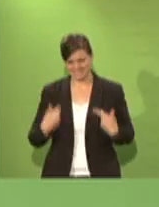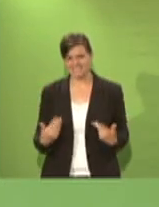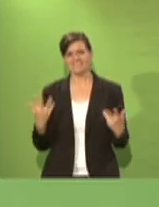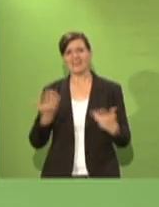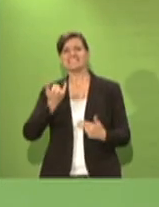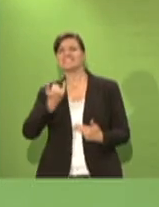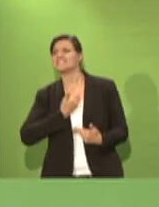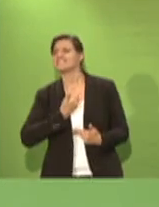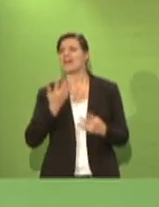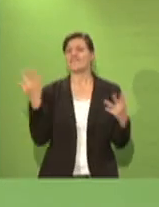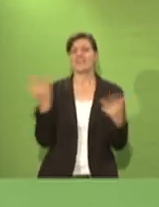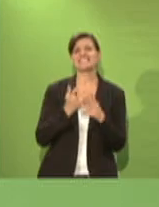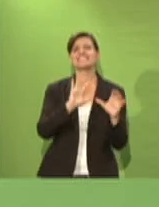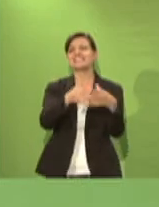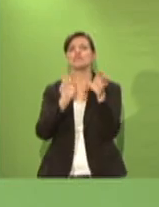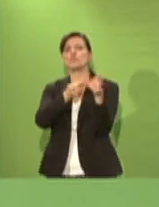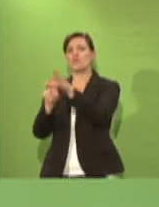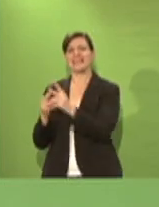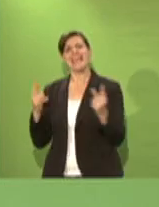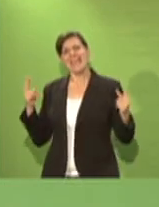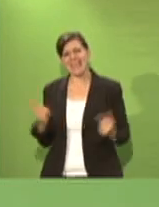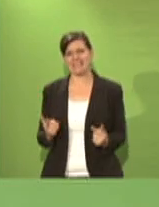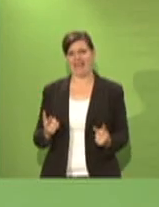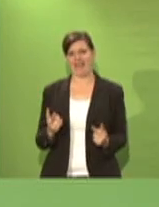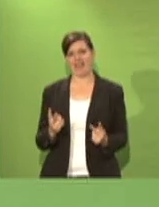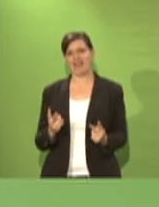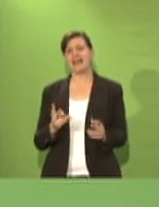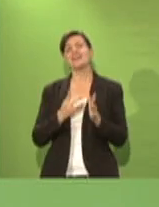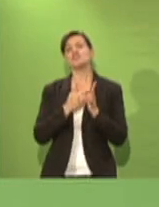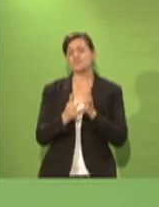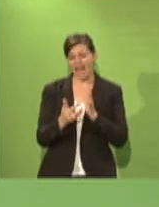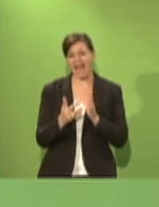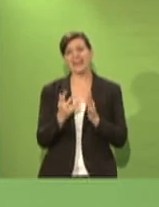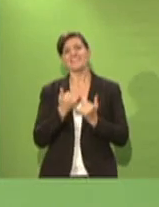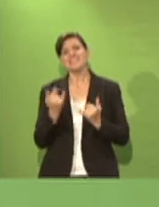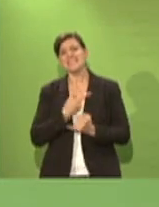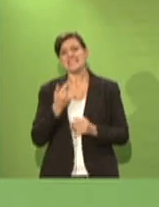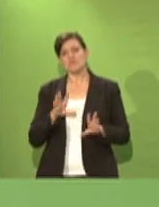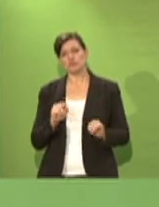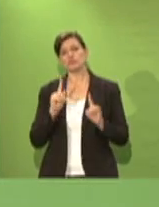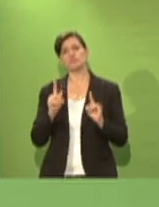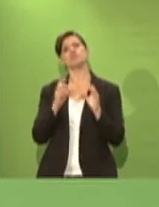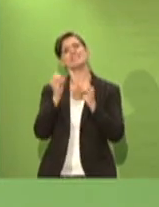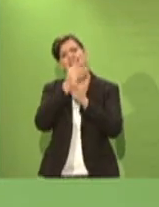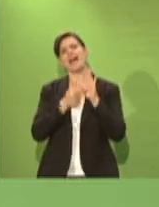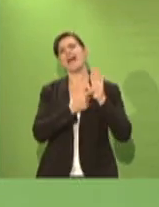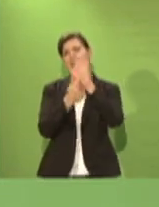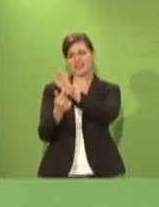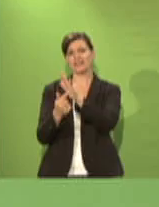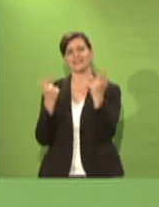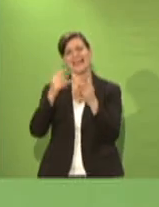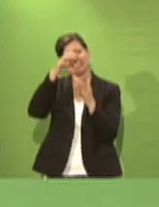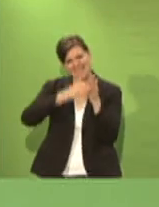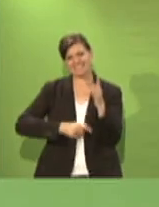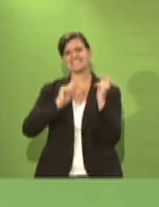sich zuschreiben. Lasst uns das auch in unserem Sprachgebrauch deutlich machen. Lasst uns unsere Anträge, unsere Beschlüsse, unsere Texte mit